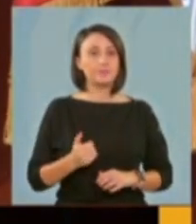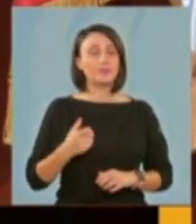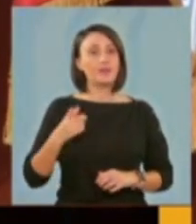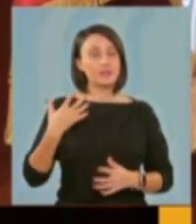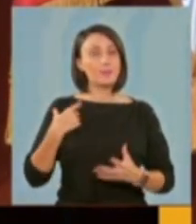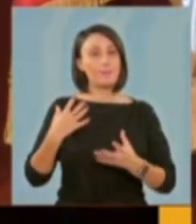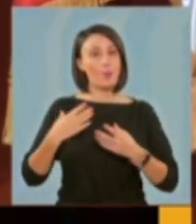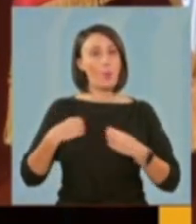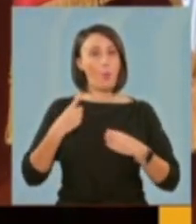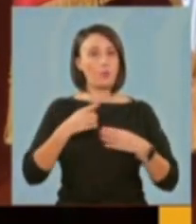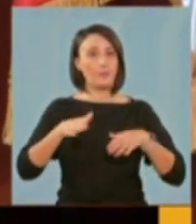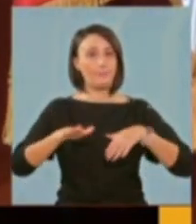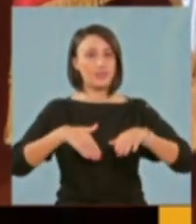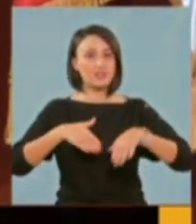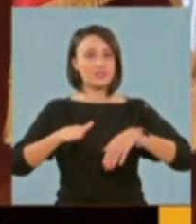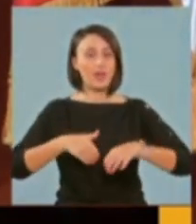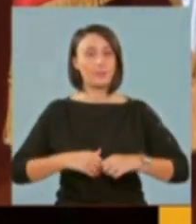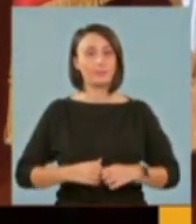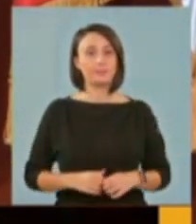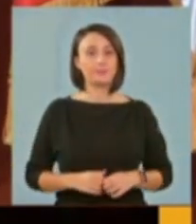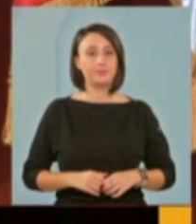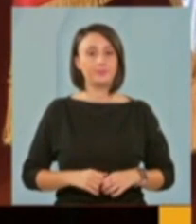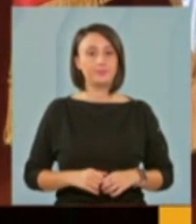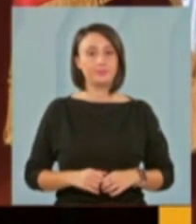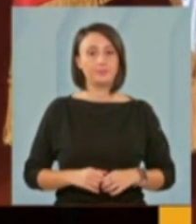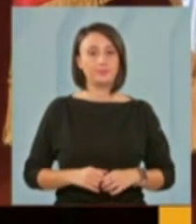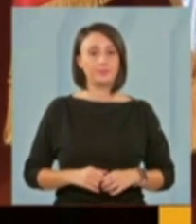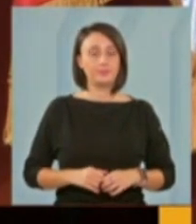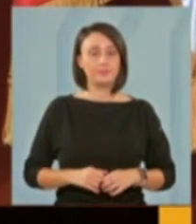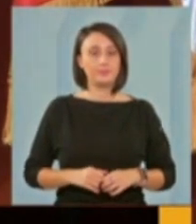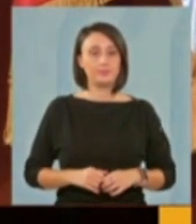veți prelua un minister